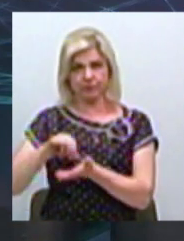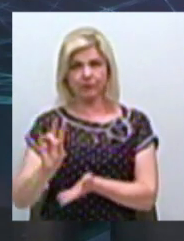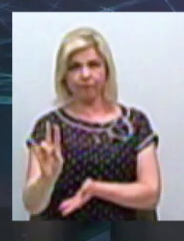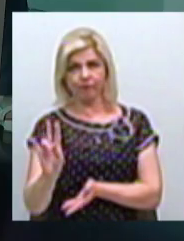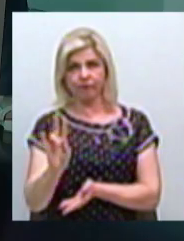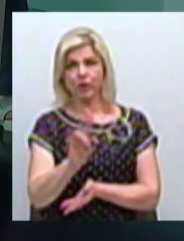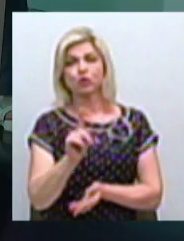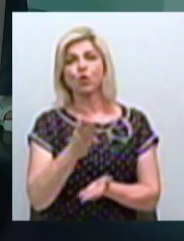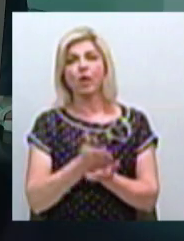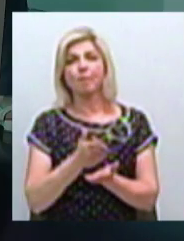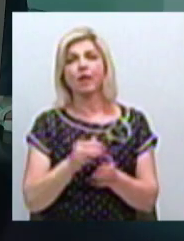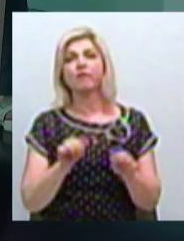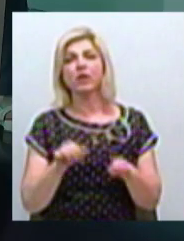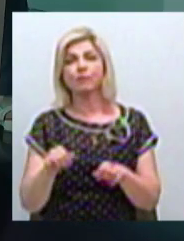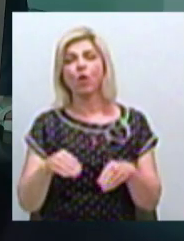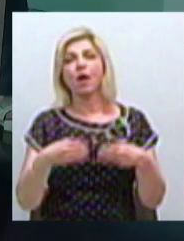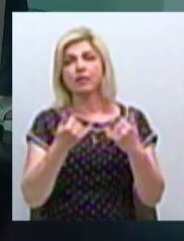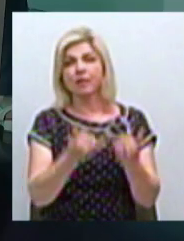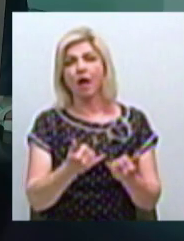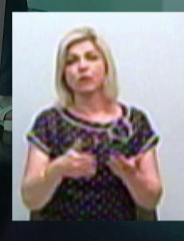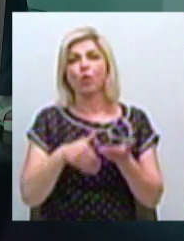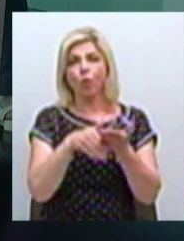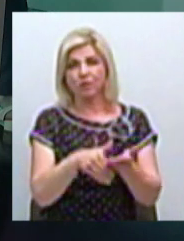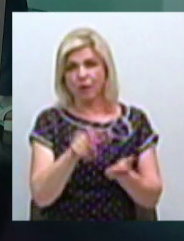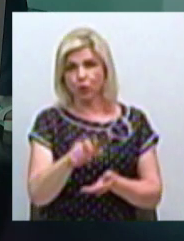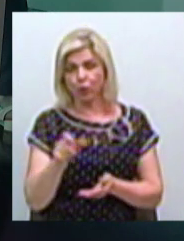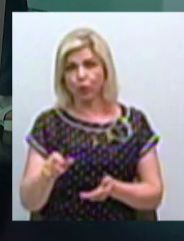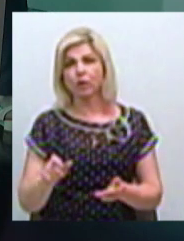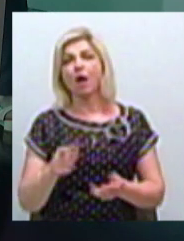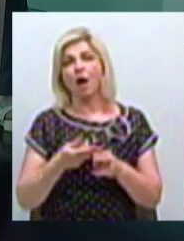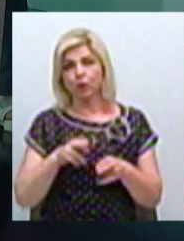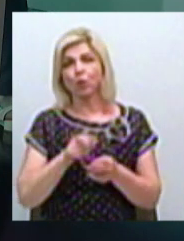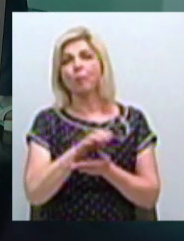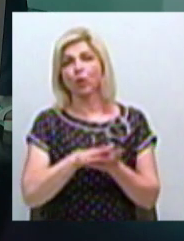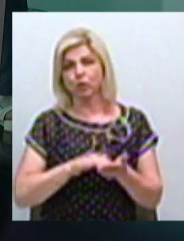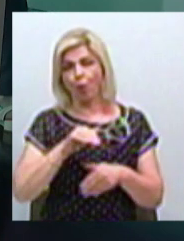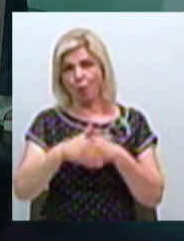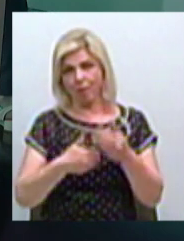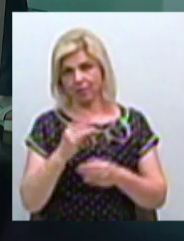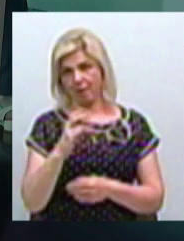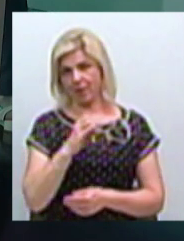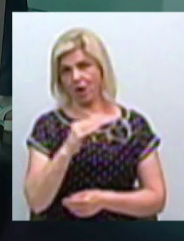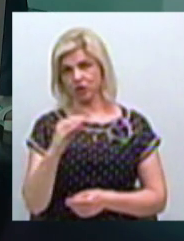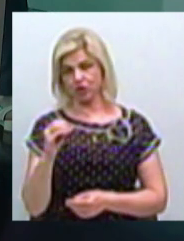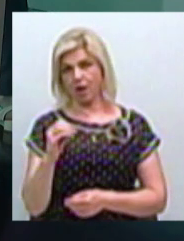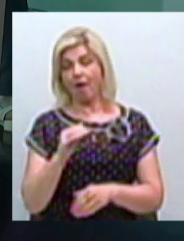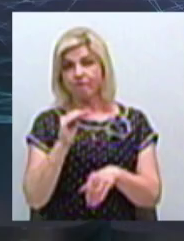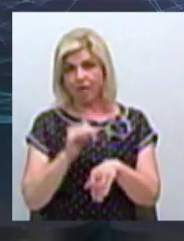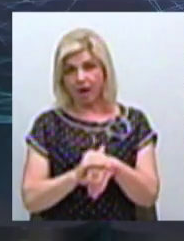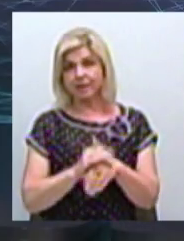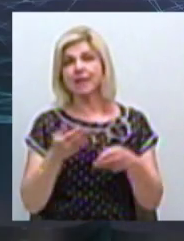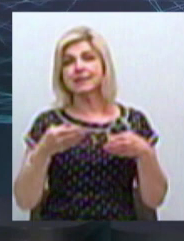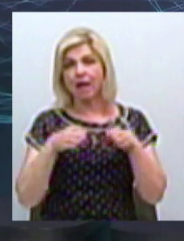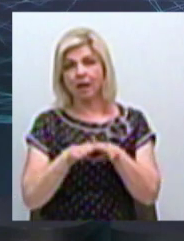иметь всегда возможность дать людям, оказать людям помощь, которые продолжают купаться на наших пляжах. То есть при фактически